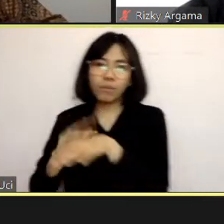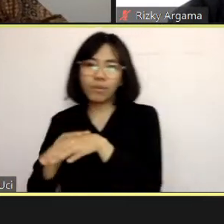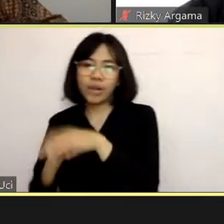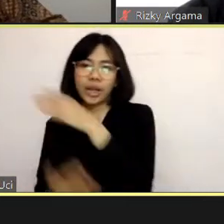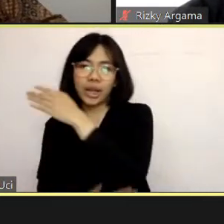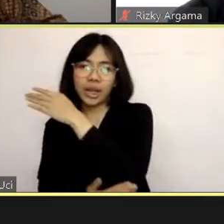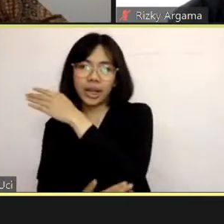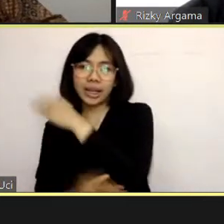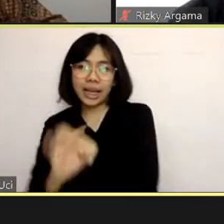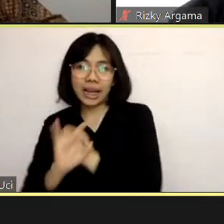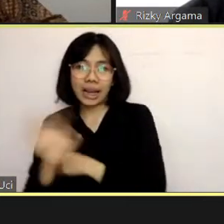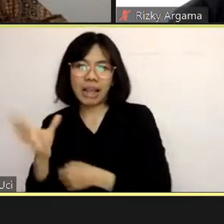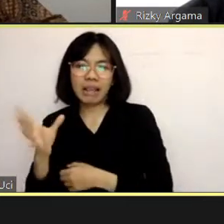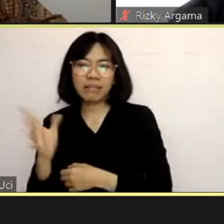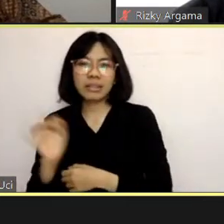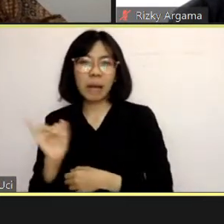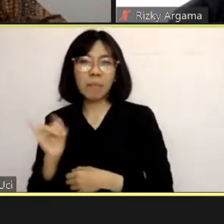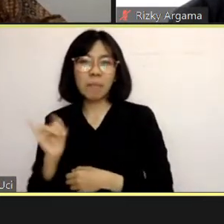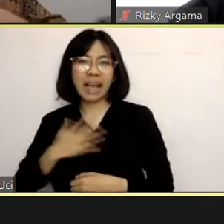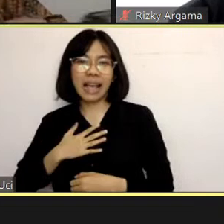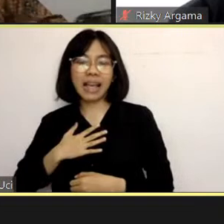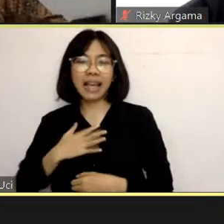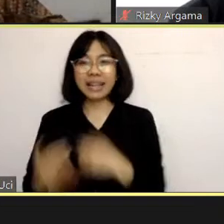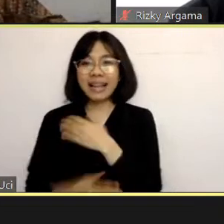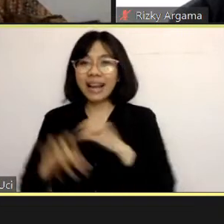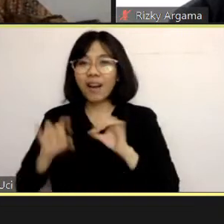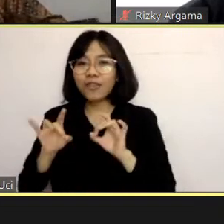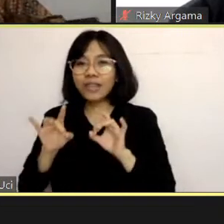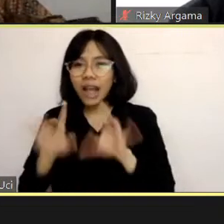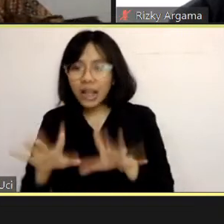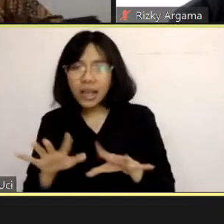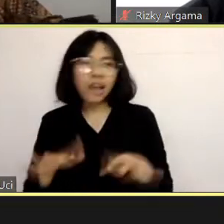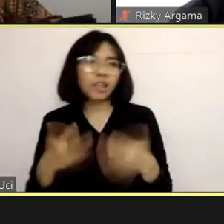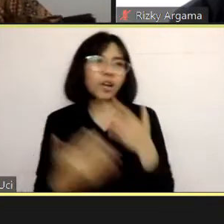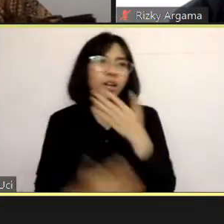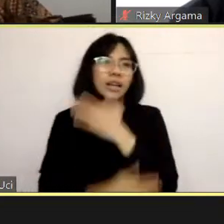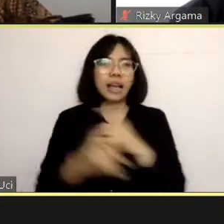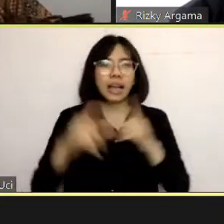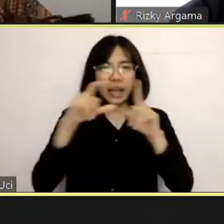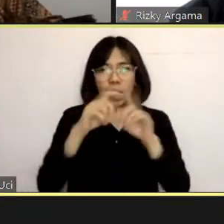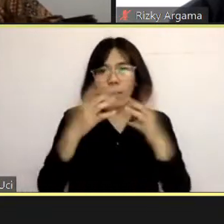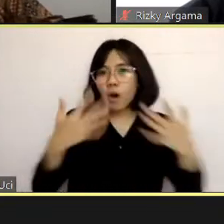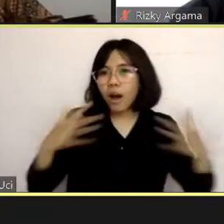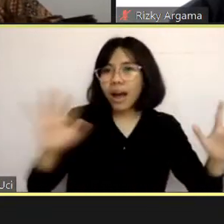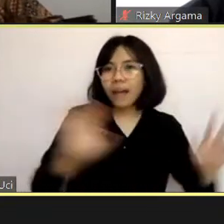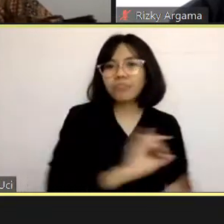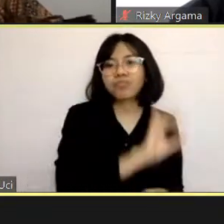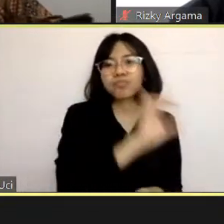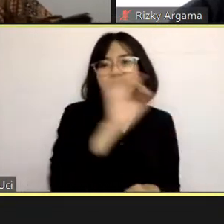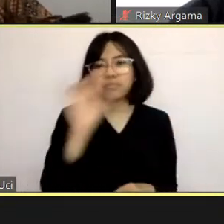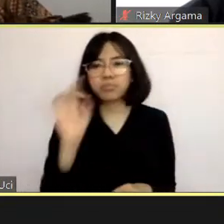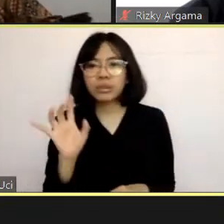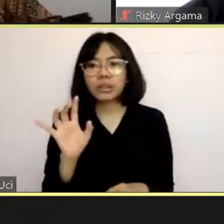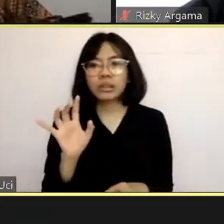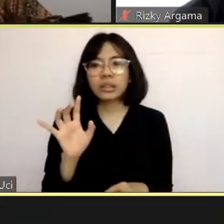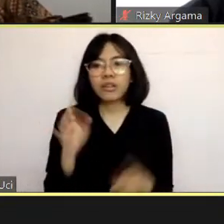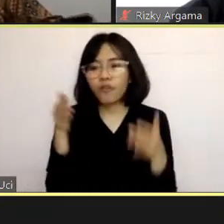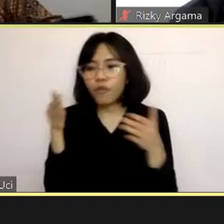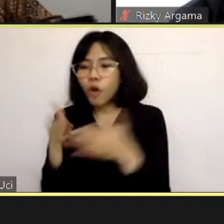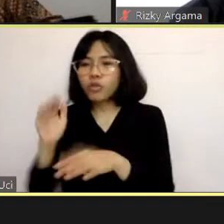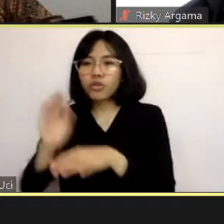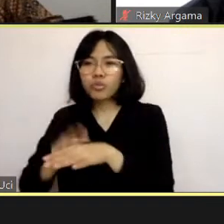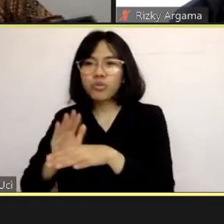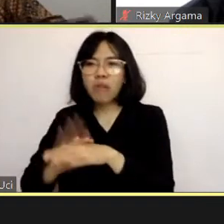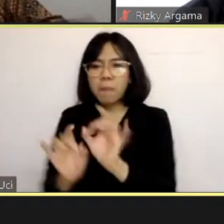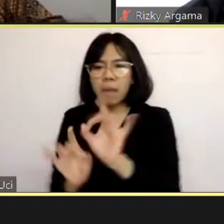negara saya, termasuk negara-negara barat atau demokrasi-demokrasi yang lain, menurut saya tidak usah masuk ke ranah situ.